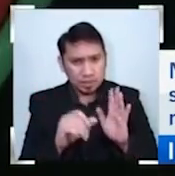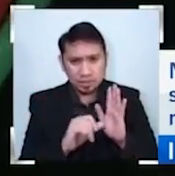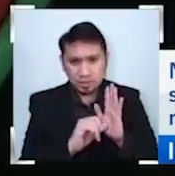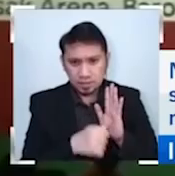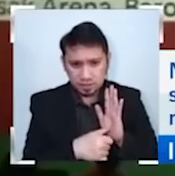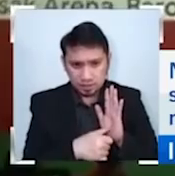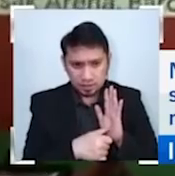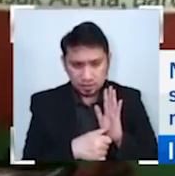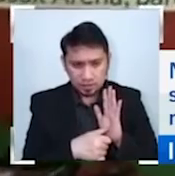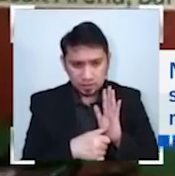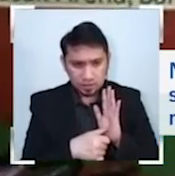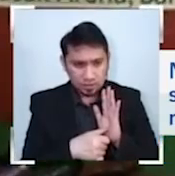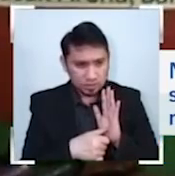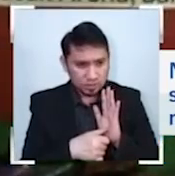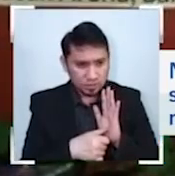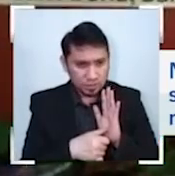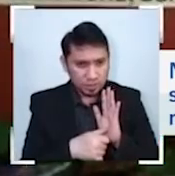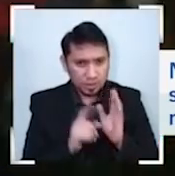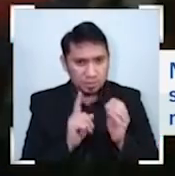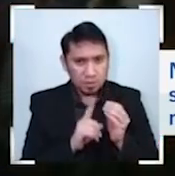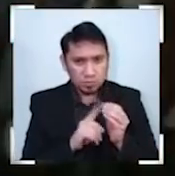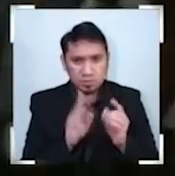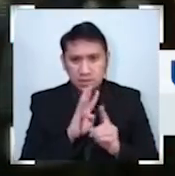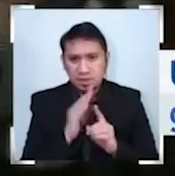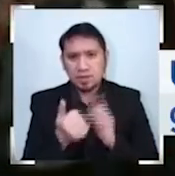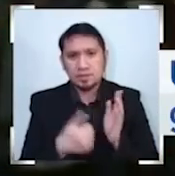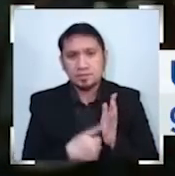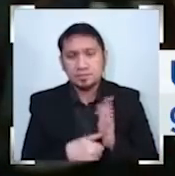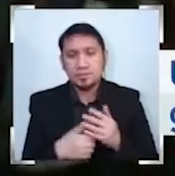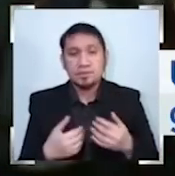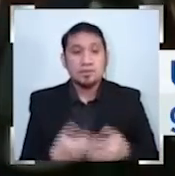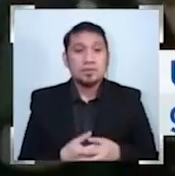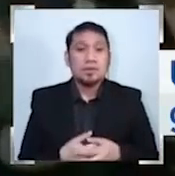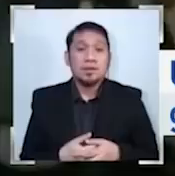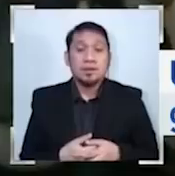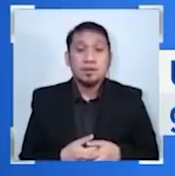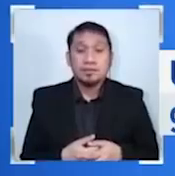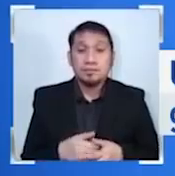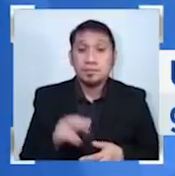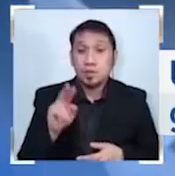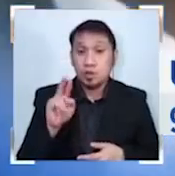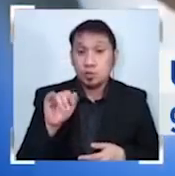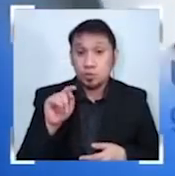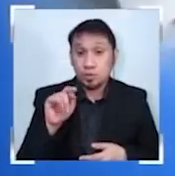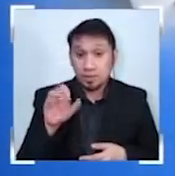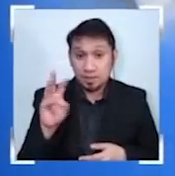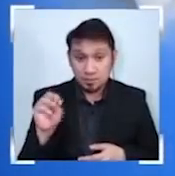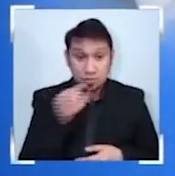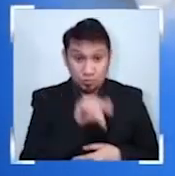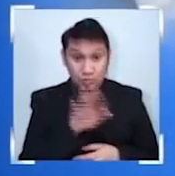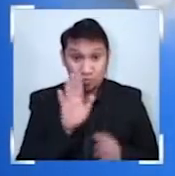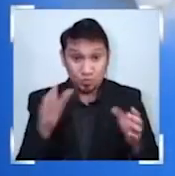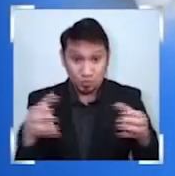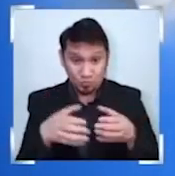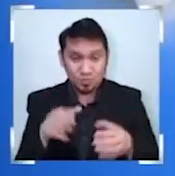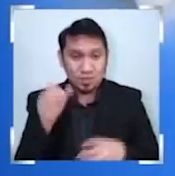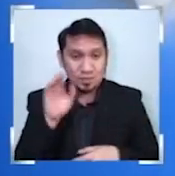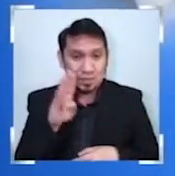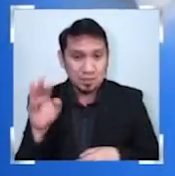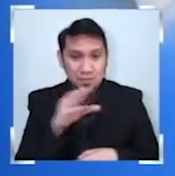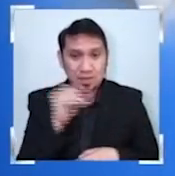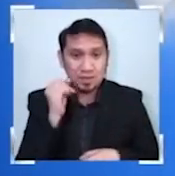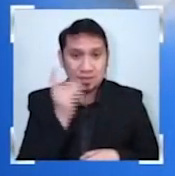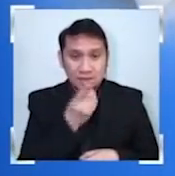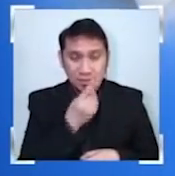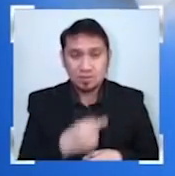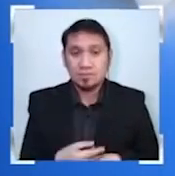barangay elections. Nagsagawa rin ng Grand Rally ang unit team sa bayan ng Barotac Nuevo. Sa isang pahayag naman, nilinaw ng kampo ni